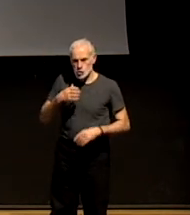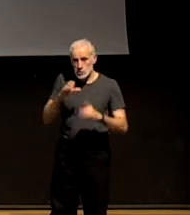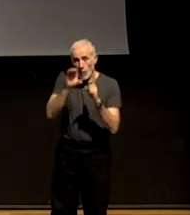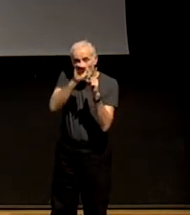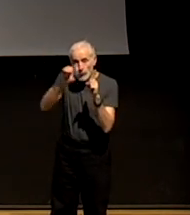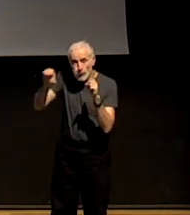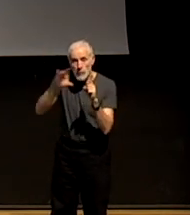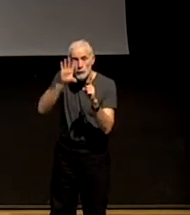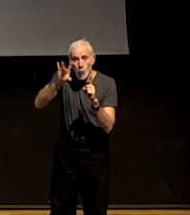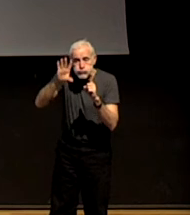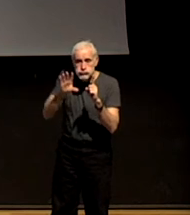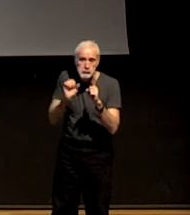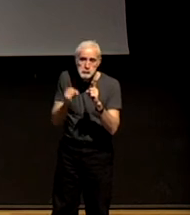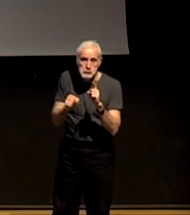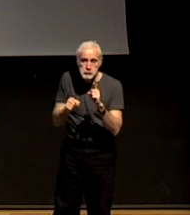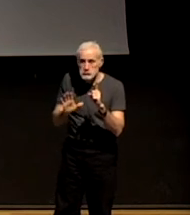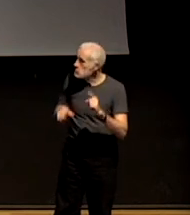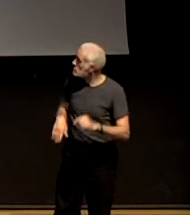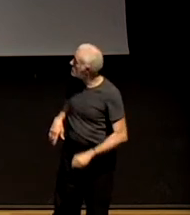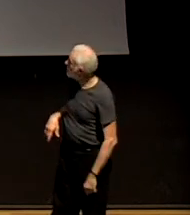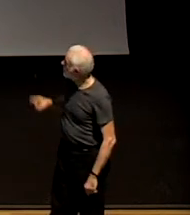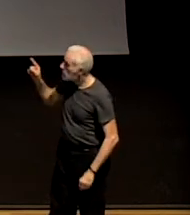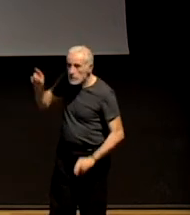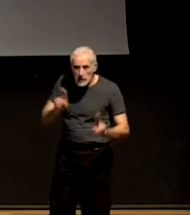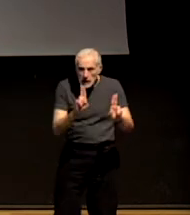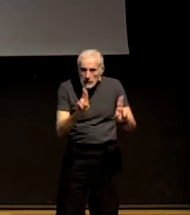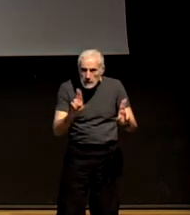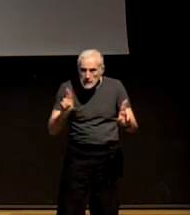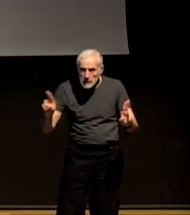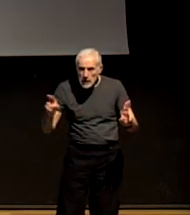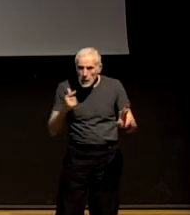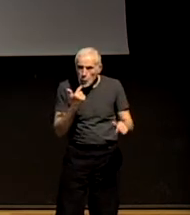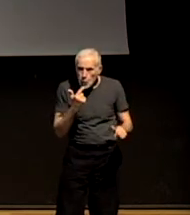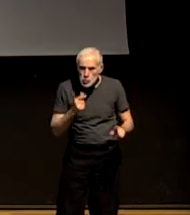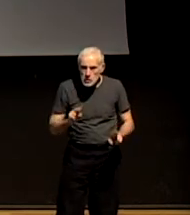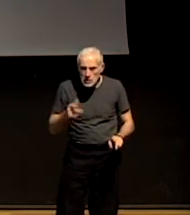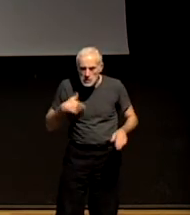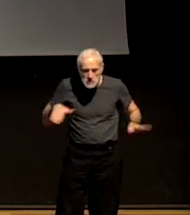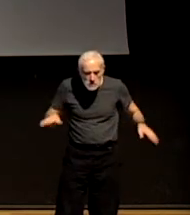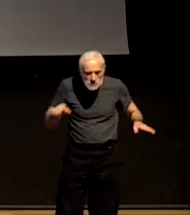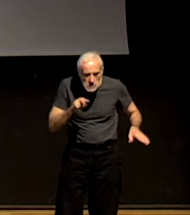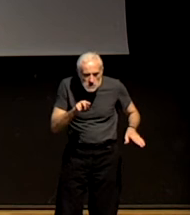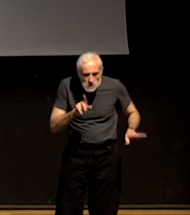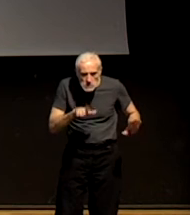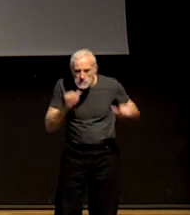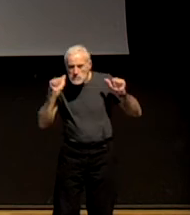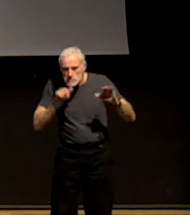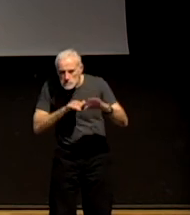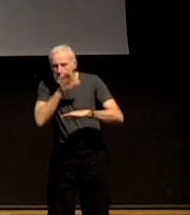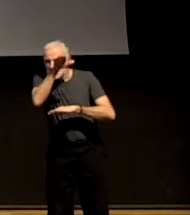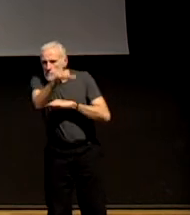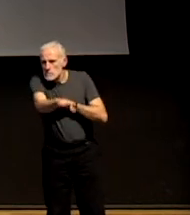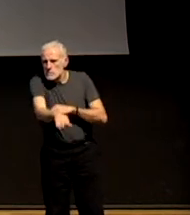barbelés on peut mettre des petits visualisateur de couleur blanc et rouge comme ça pour que l'oiseau visualise qu'il ya un obstacle en